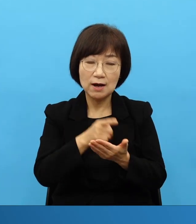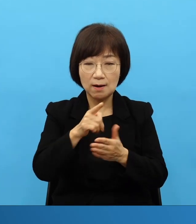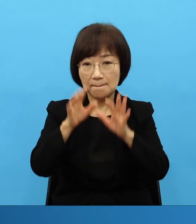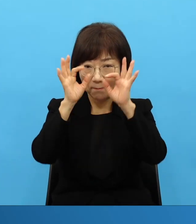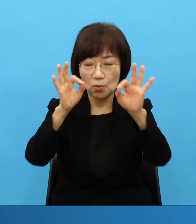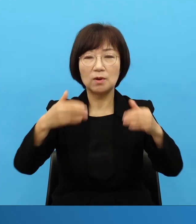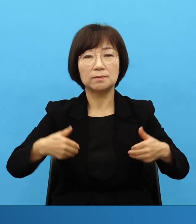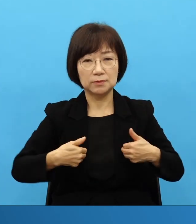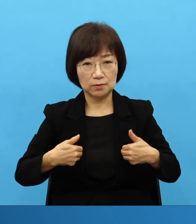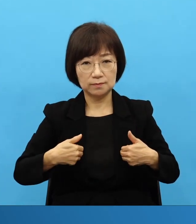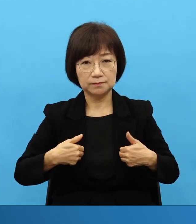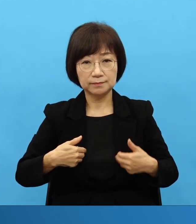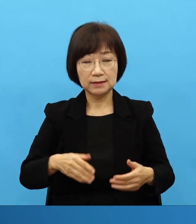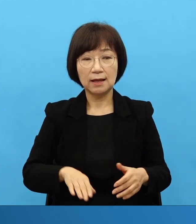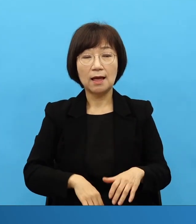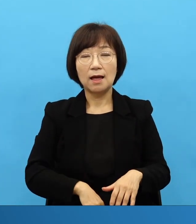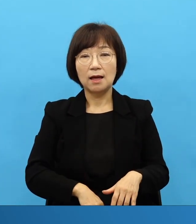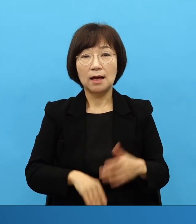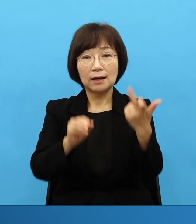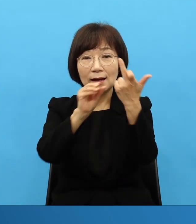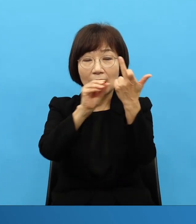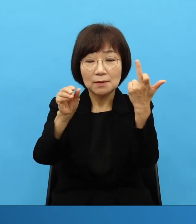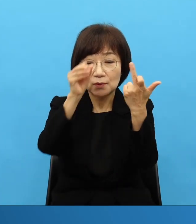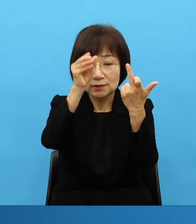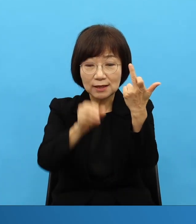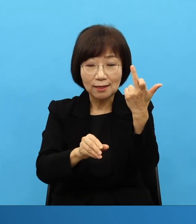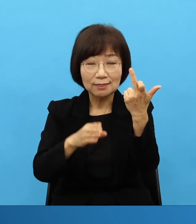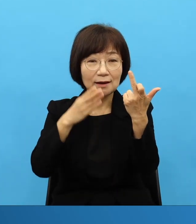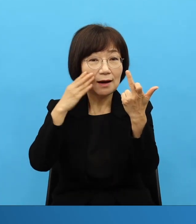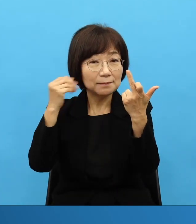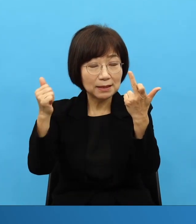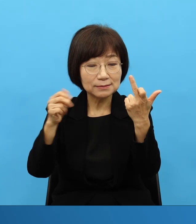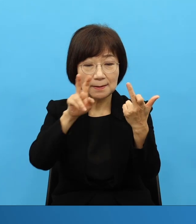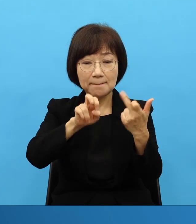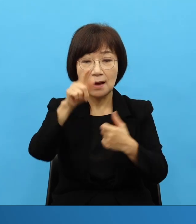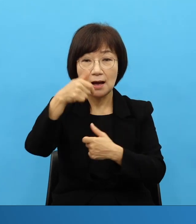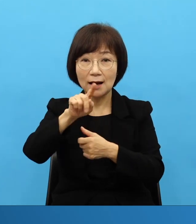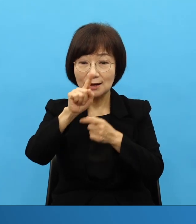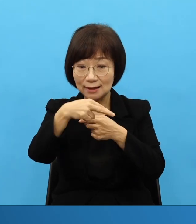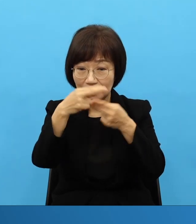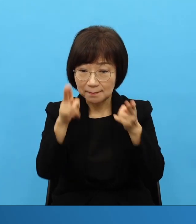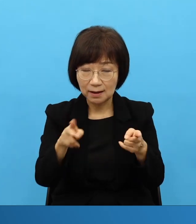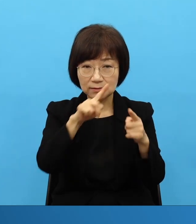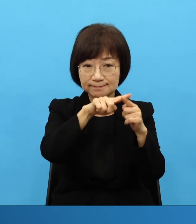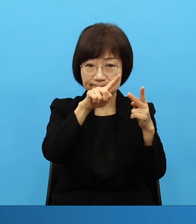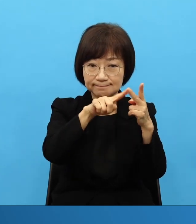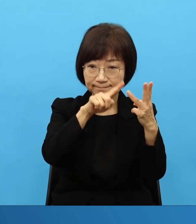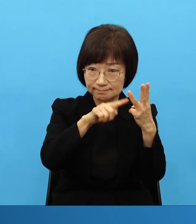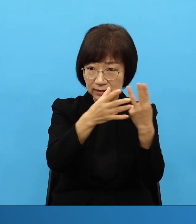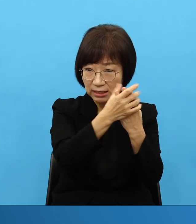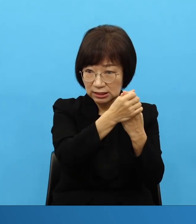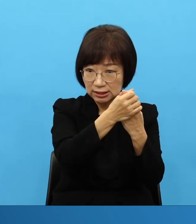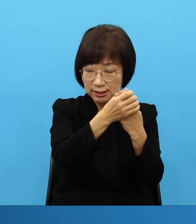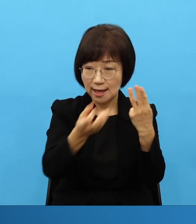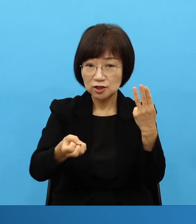갈보리산, 감남산, 마가다라파 이게 바로 세 절기 아닙니까? 이거를 확실하게 주어서 누리도록 보낸 거예요. The Mount of Calvary, the Mount of Olives, the Marks of